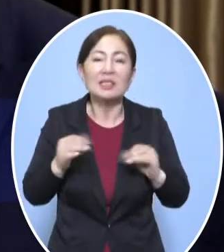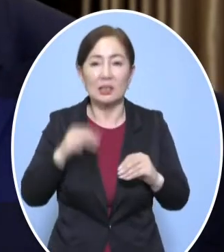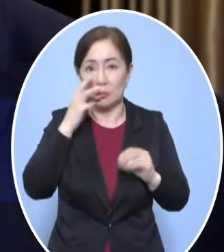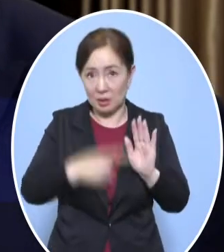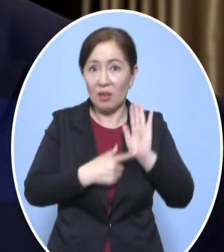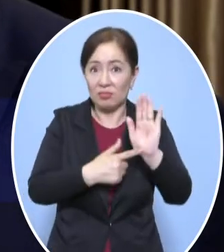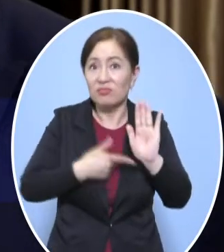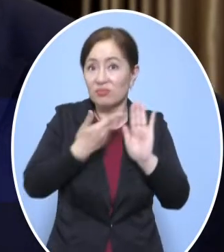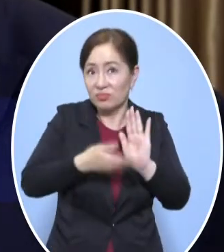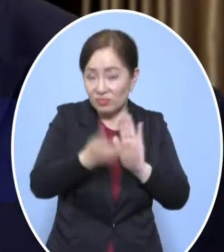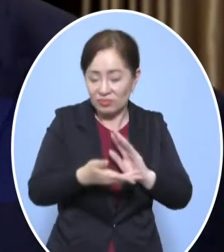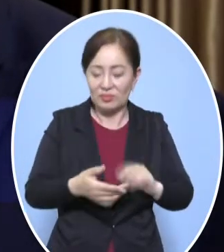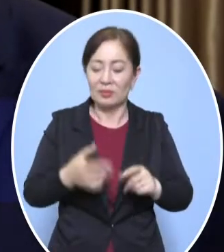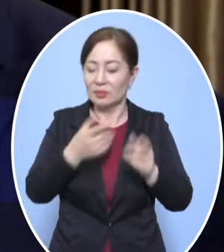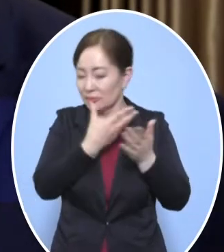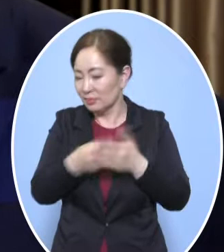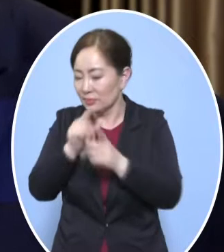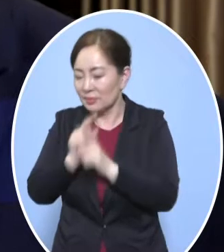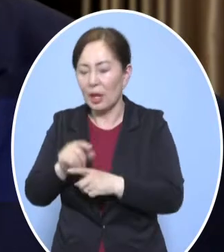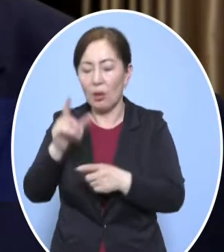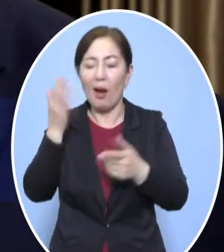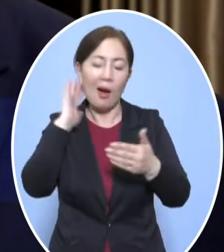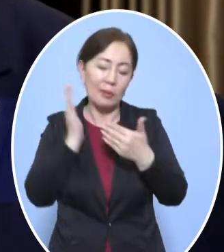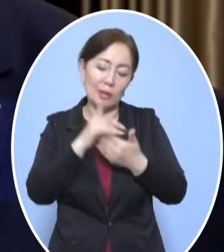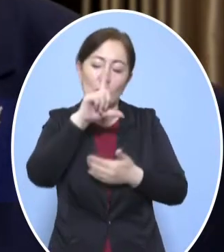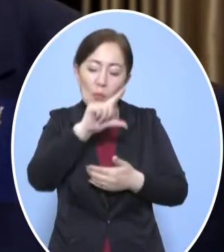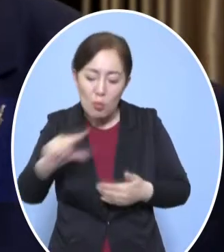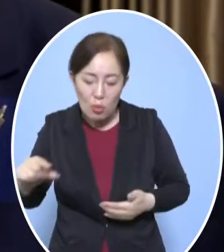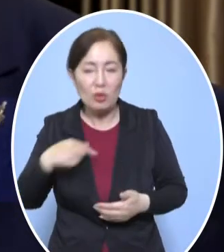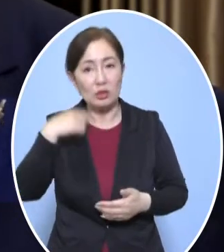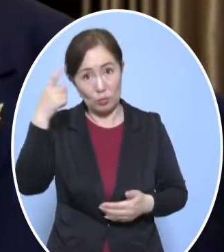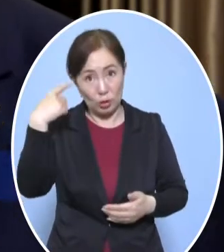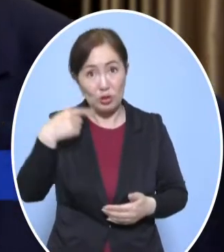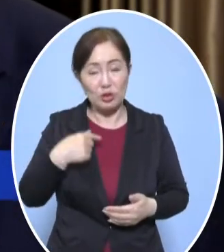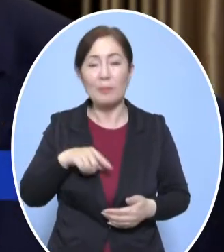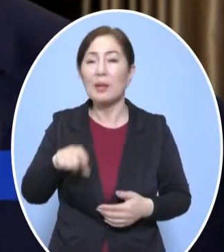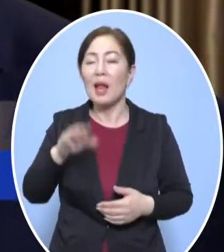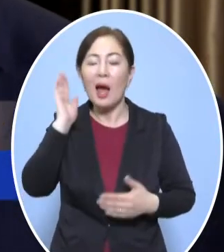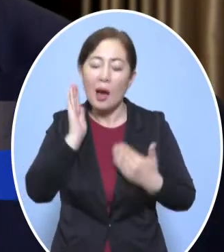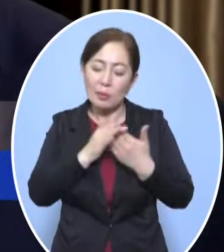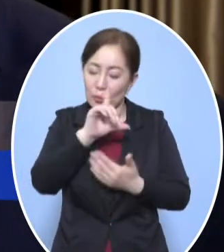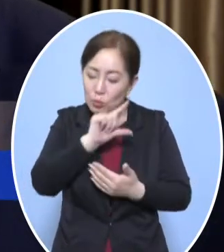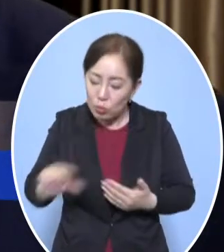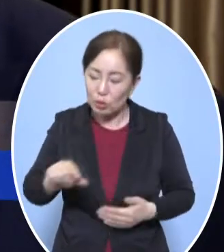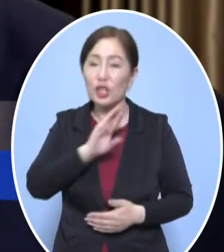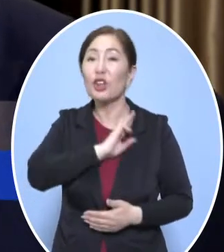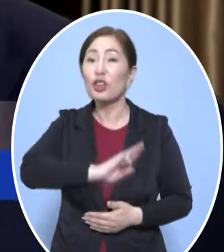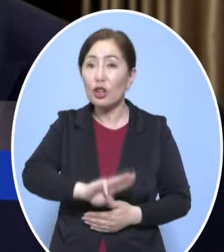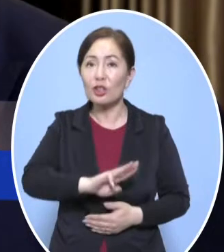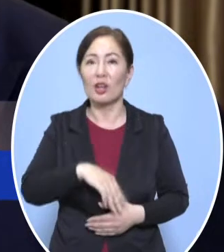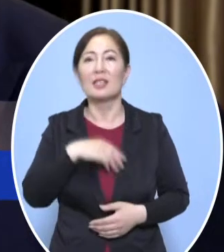тодорхой мэдээлэл өгсөний дагуу одоо авил тодорхой хэмжээгээр буурах байхаа гэж бас бодож байгаа. Энэ авилыг бууруулахын